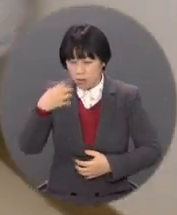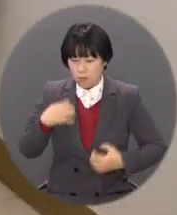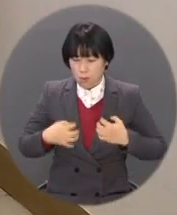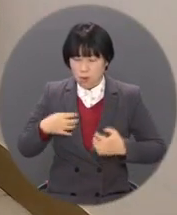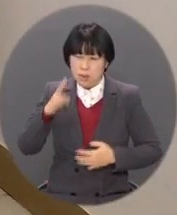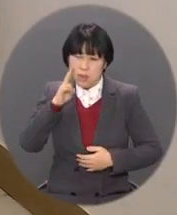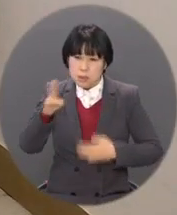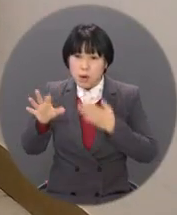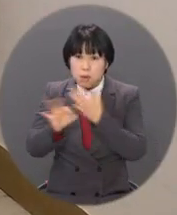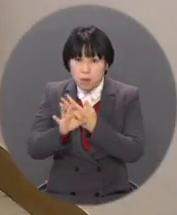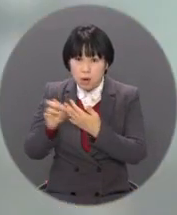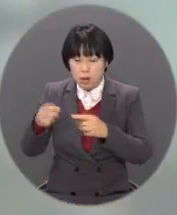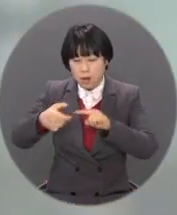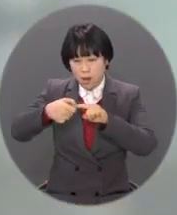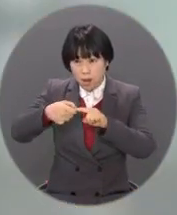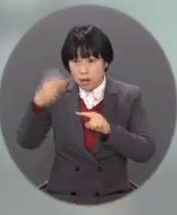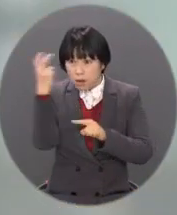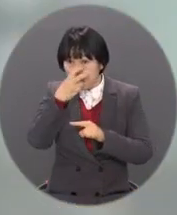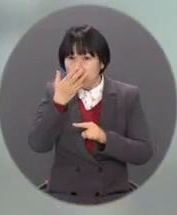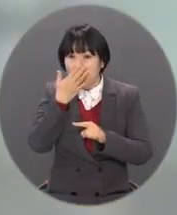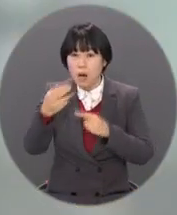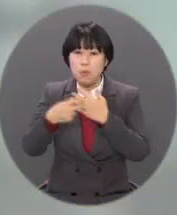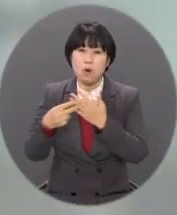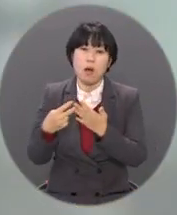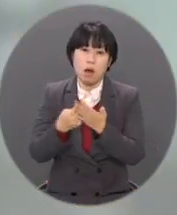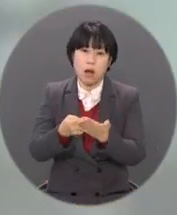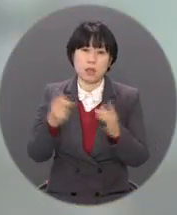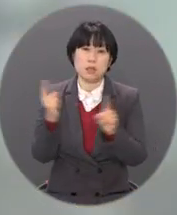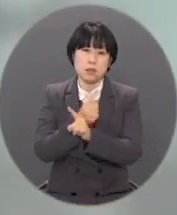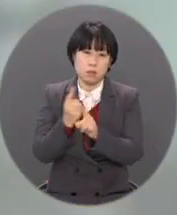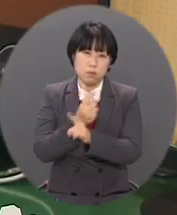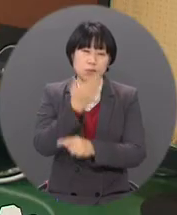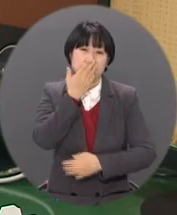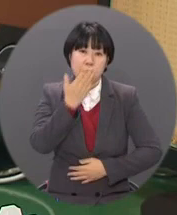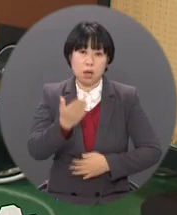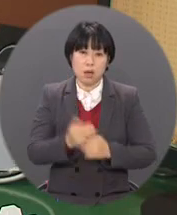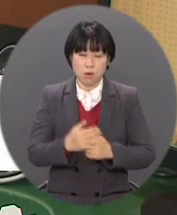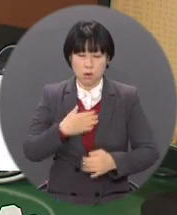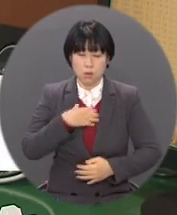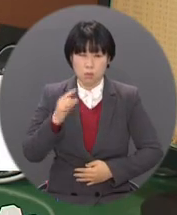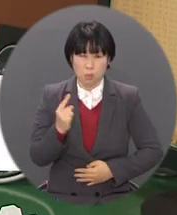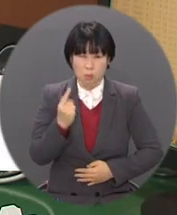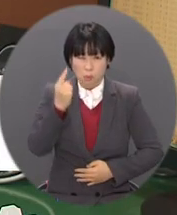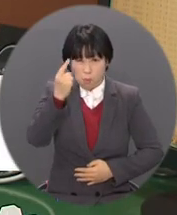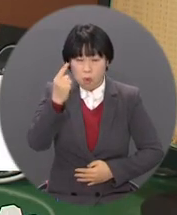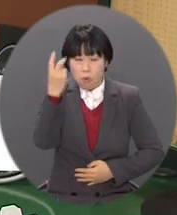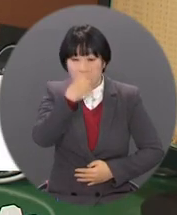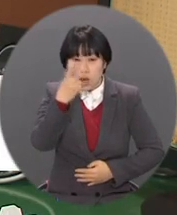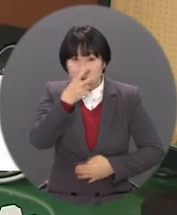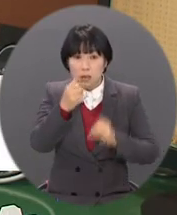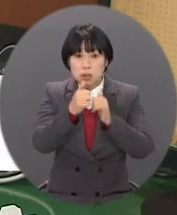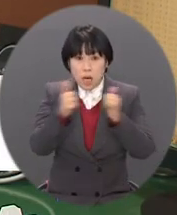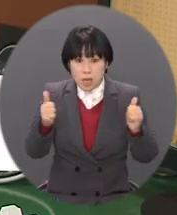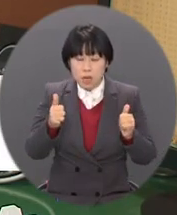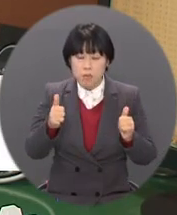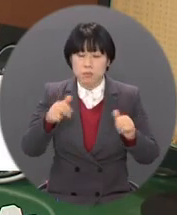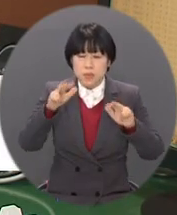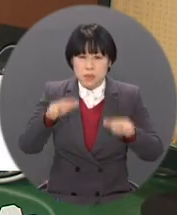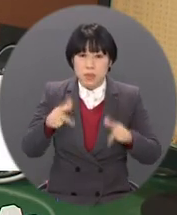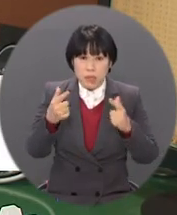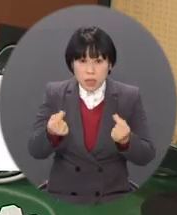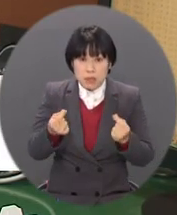하면 산소 포화도 측정기 등이 가능한 병상 치료를 받을 수 있게 됩니다. 고위험 관리군은 현재대로 이를